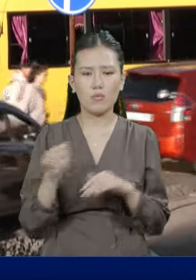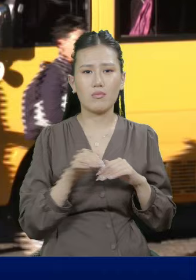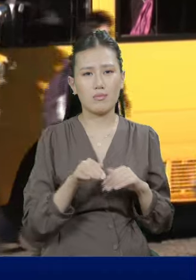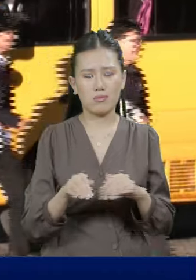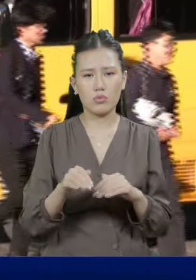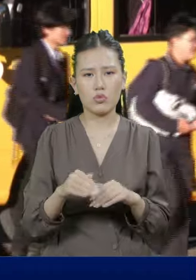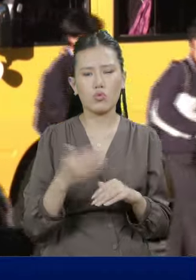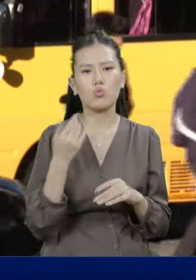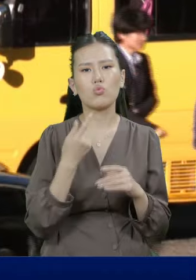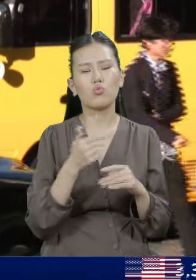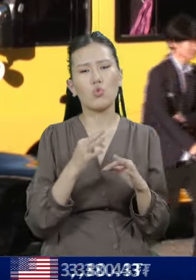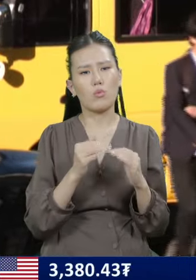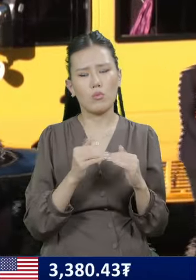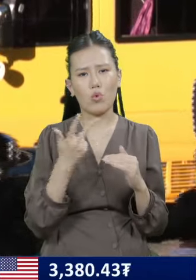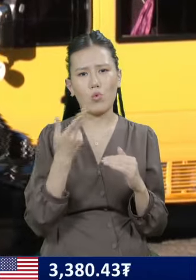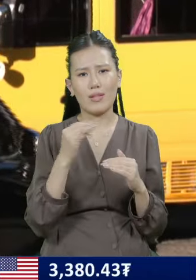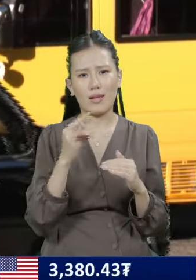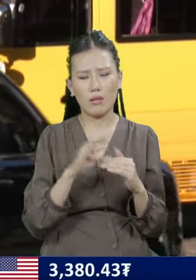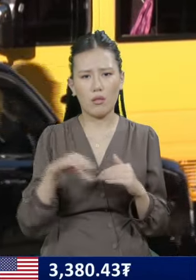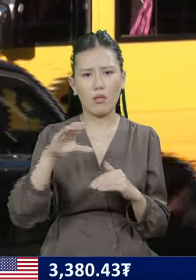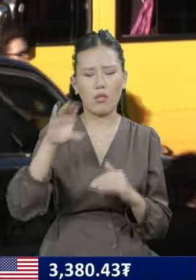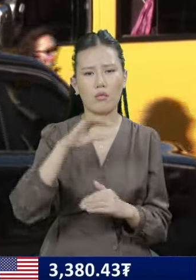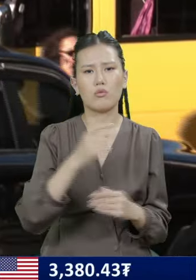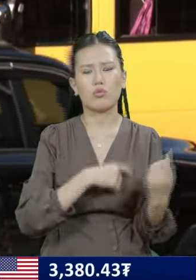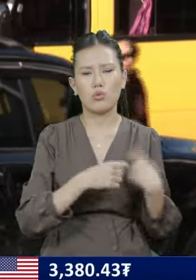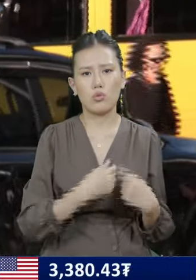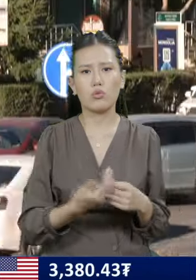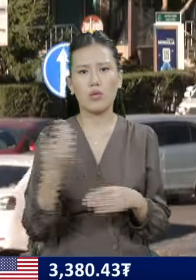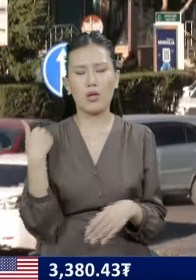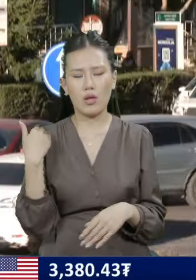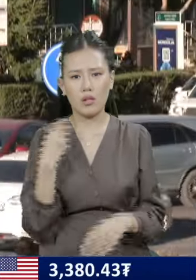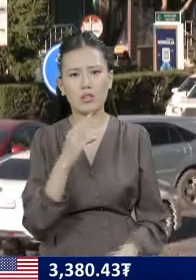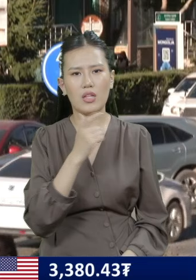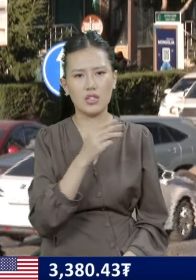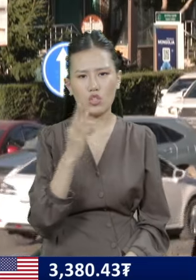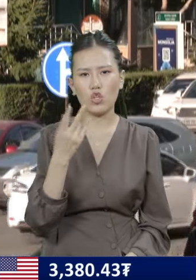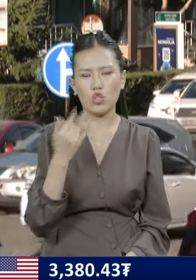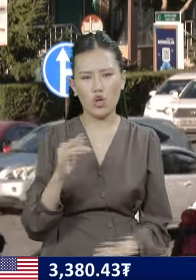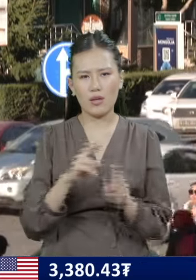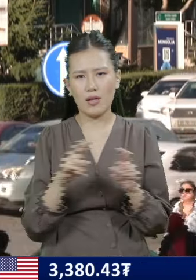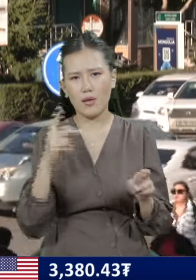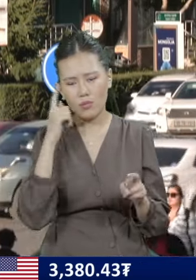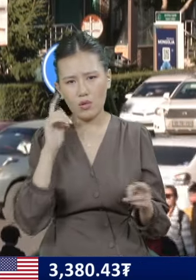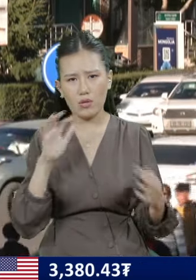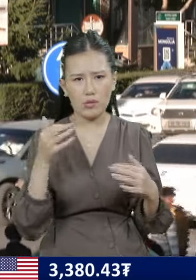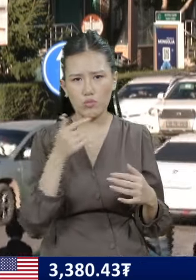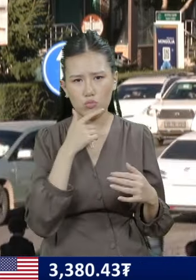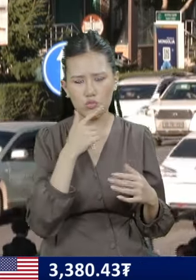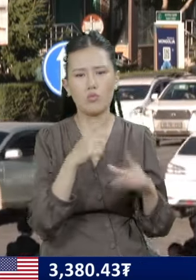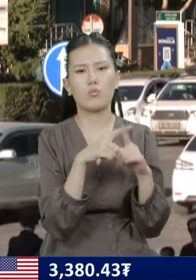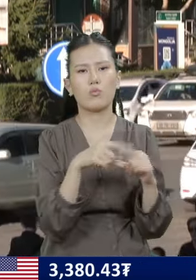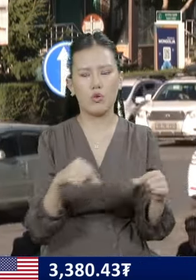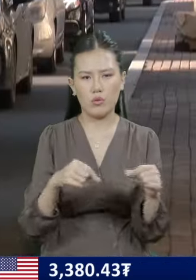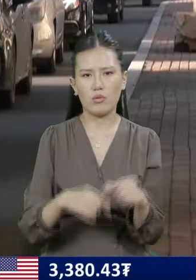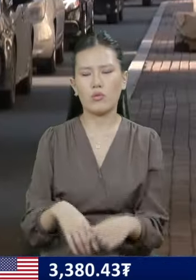хүрээнд автомашины дугаарын хязгаарлалтыг тэгш сонгоогоор хийдэг байсан ч үүнээс татгалзаж, харин төрийн байгууллагын тээврийн хэрэгслийн тал